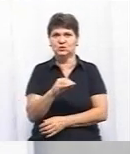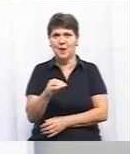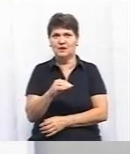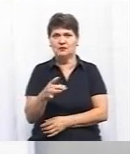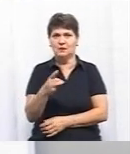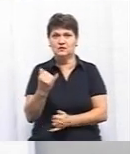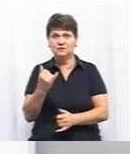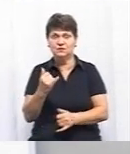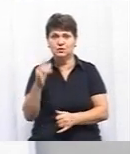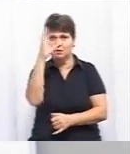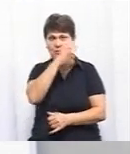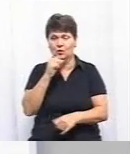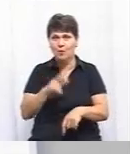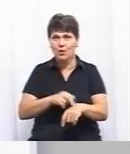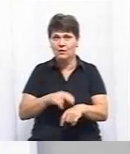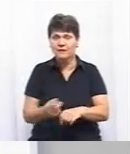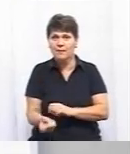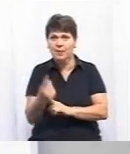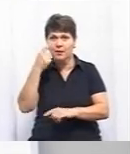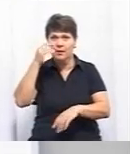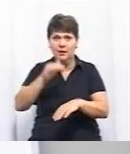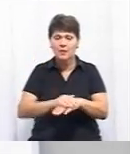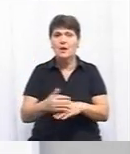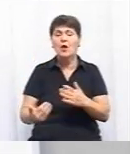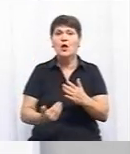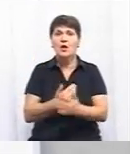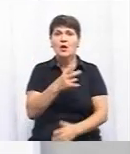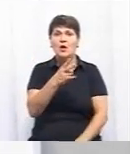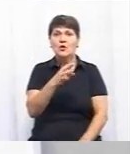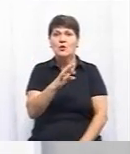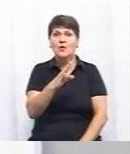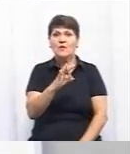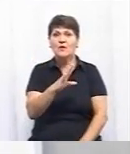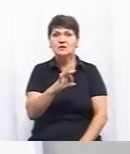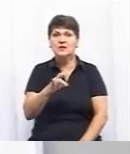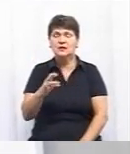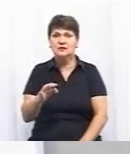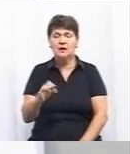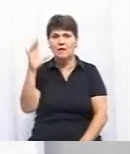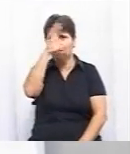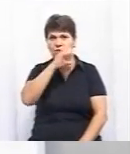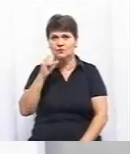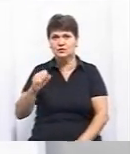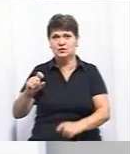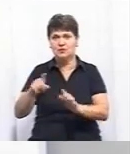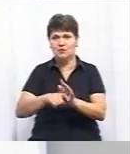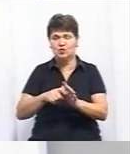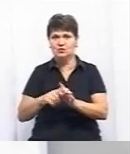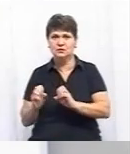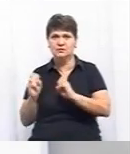ночі поліцейські виявили в полі поблизу села Новоселиця автомобіль, який вночі мав розвантажити побутові відходи